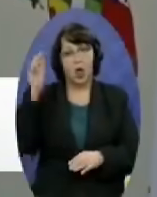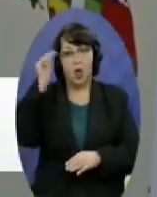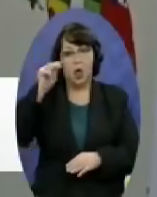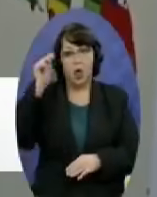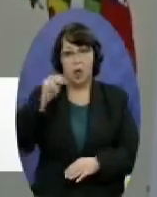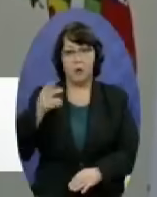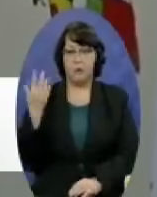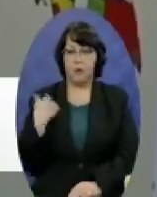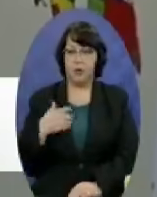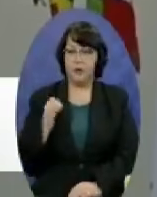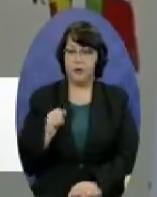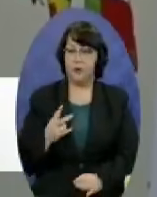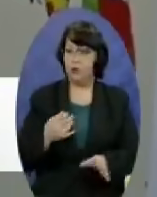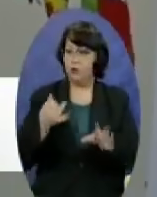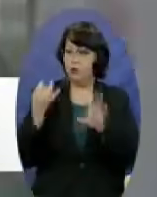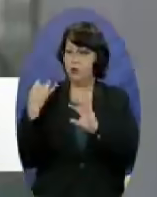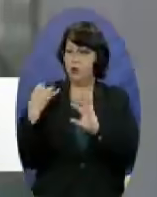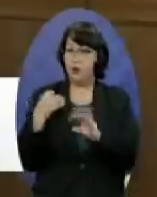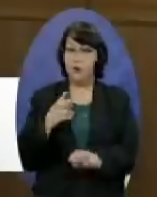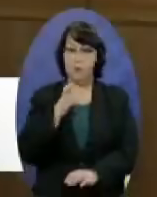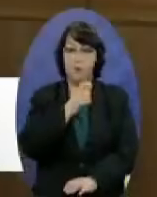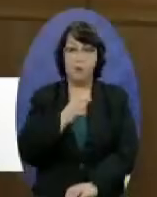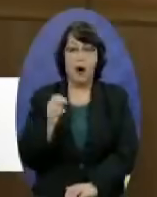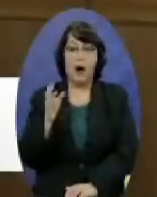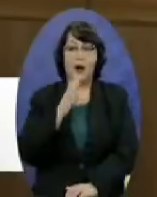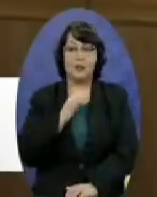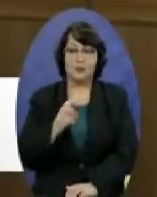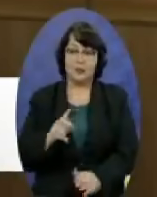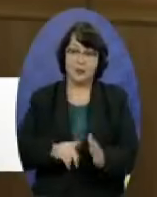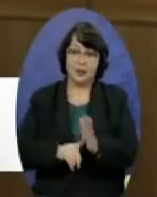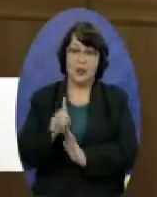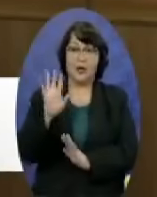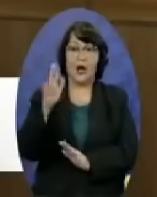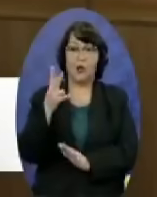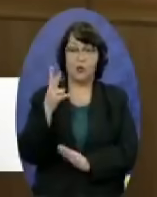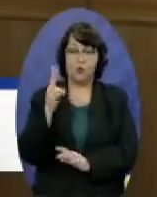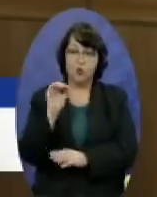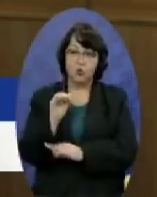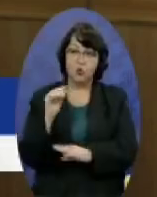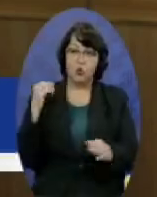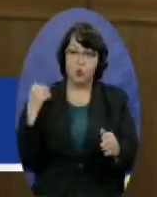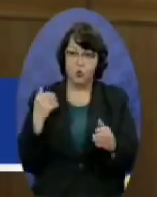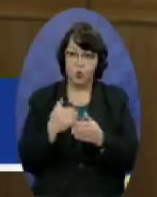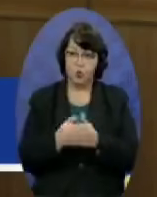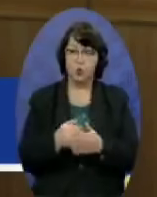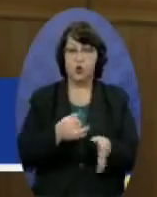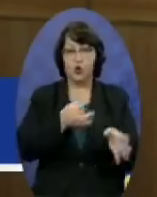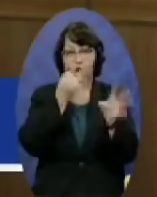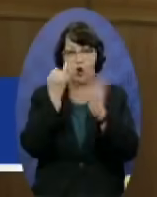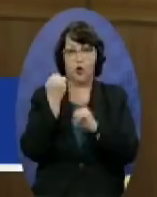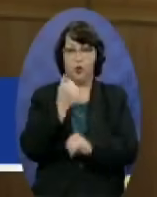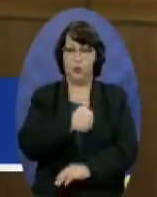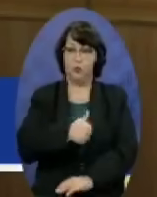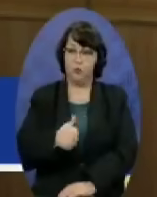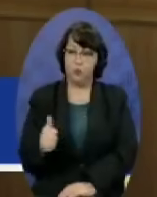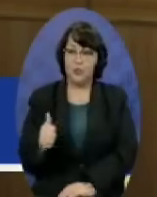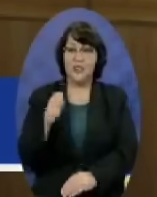учраас өнгөрсөн 7 хоногийн 5 дахь өдрөөс эхлэн 13-ны өдрийг хүртэл 7 хоногоор